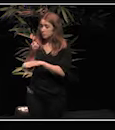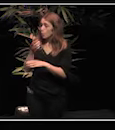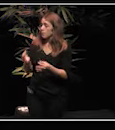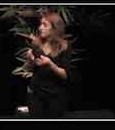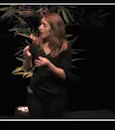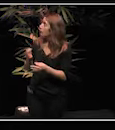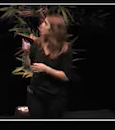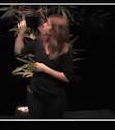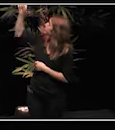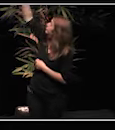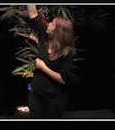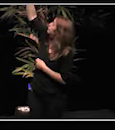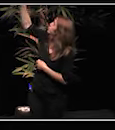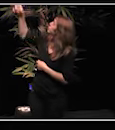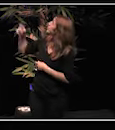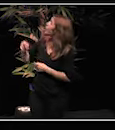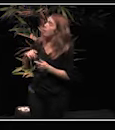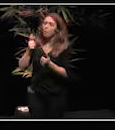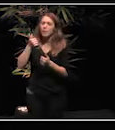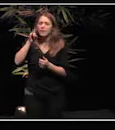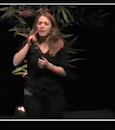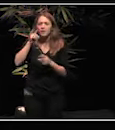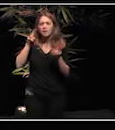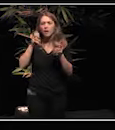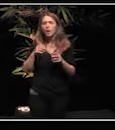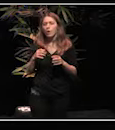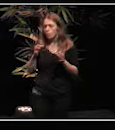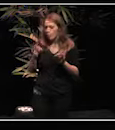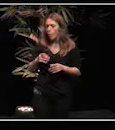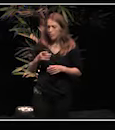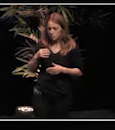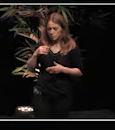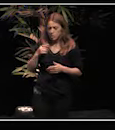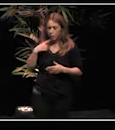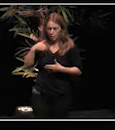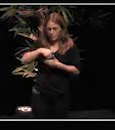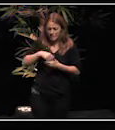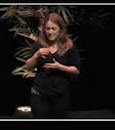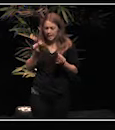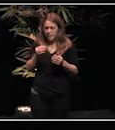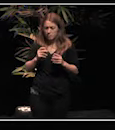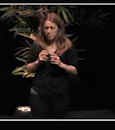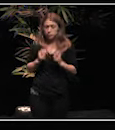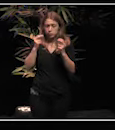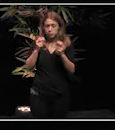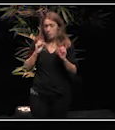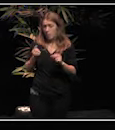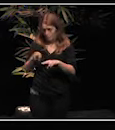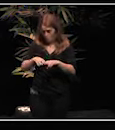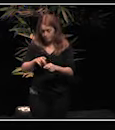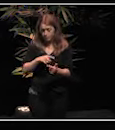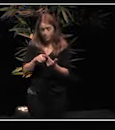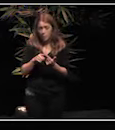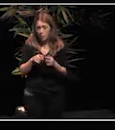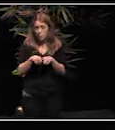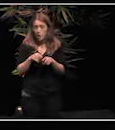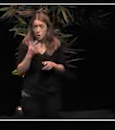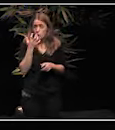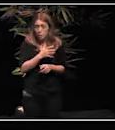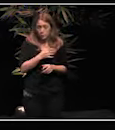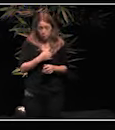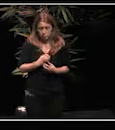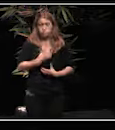donc c'est la surhydratation, donc on diminue son taux de sodium dans le sang, et il y a des gens qui meurent de ça. Coup de chaleur, On peut aussi souffrir